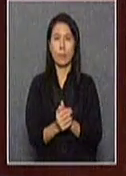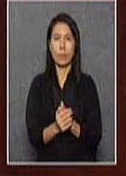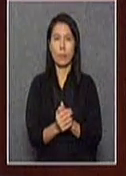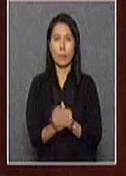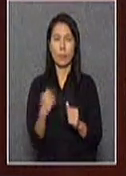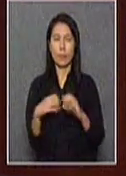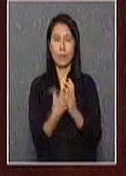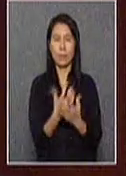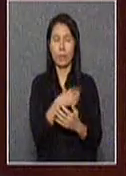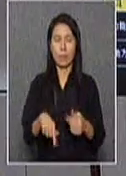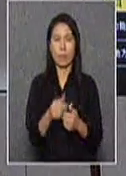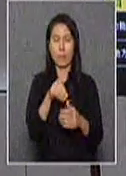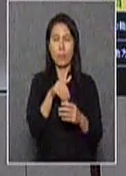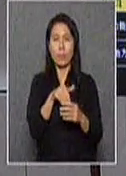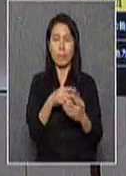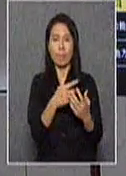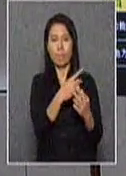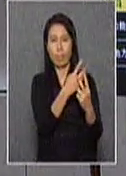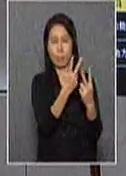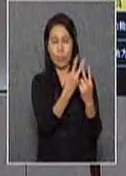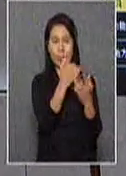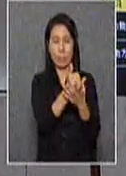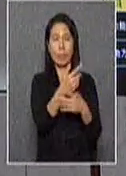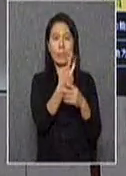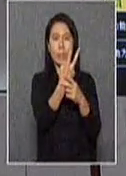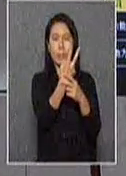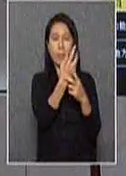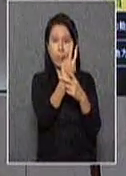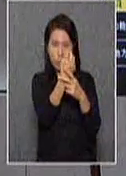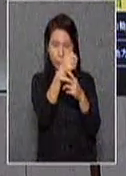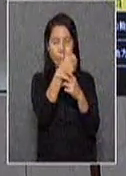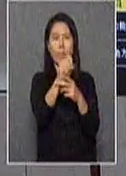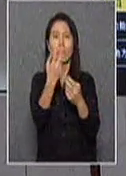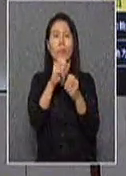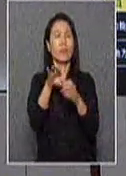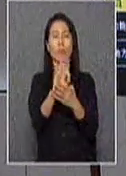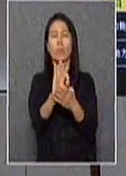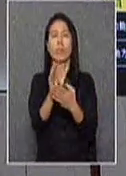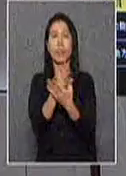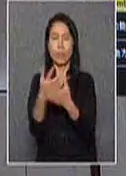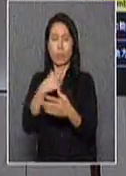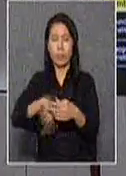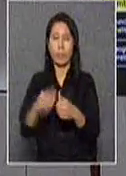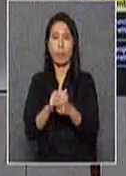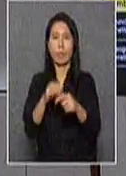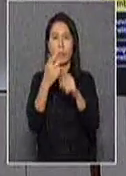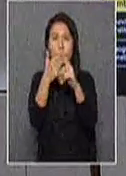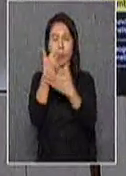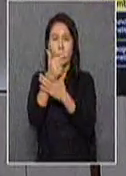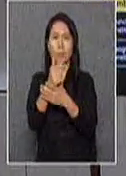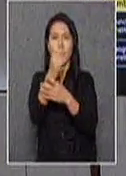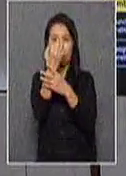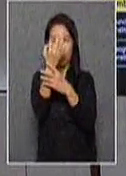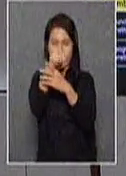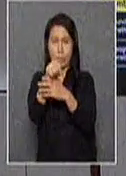功能團體選舉產生的議員22位出席，沒有人贊成20位反對，沒有人棄權。分區直接選舉產生的議員18位出席，3位贊